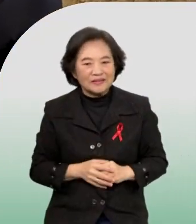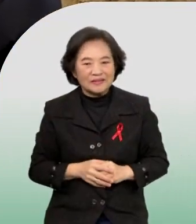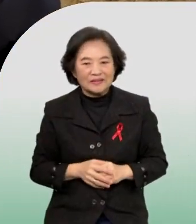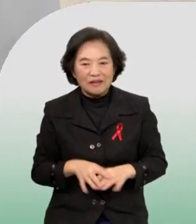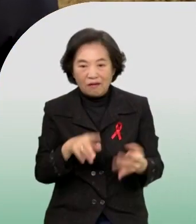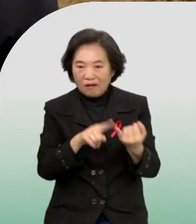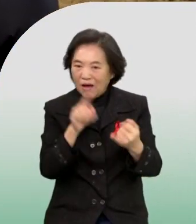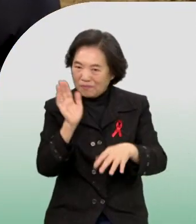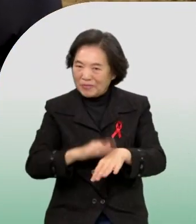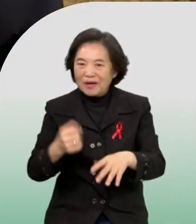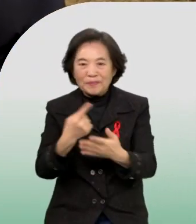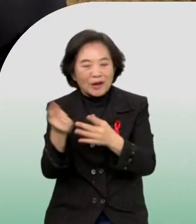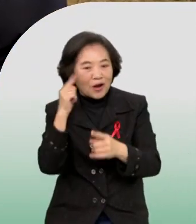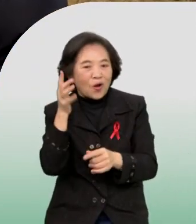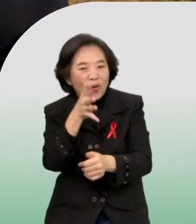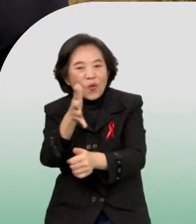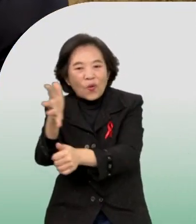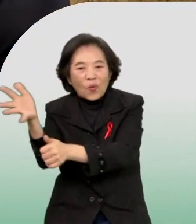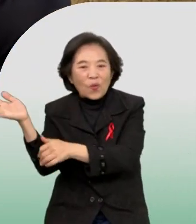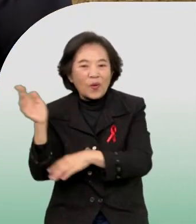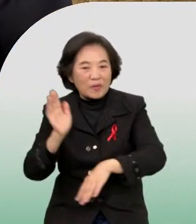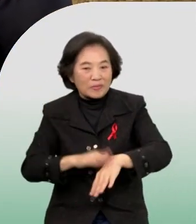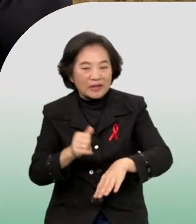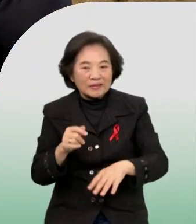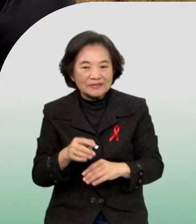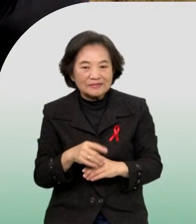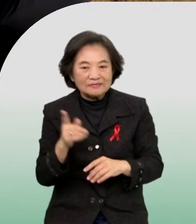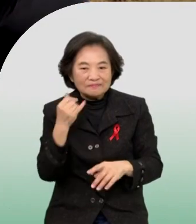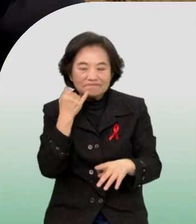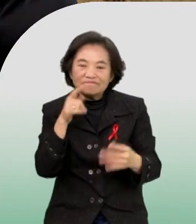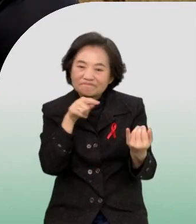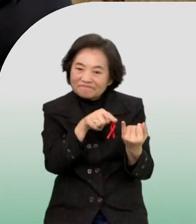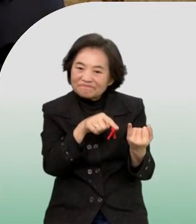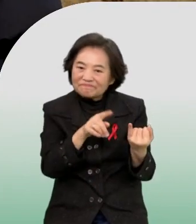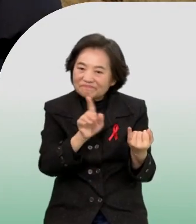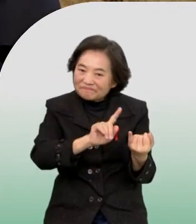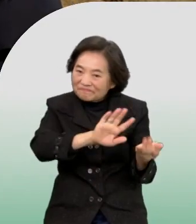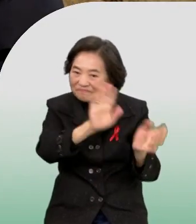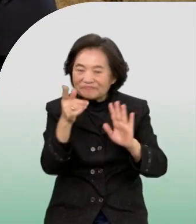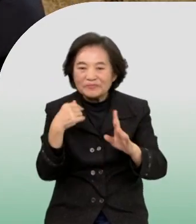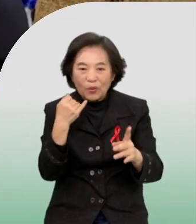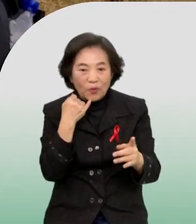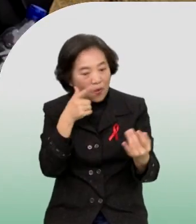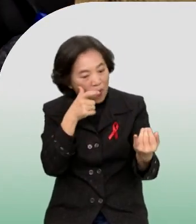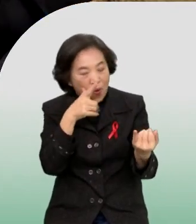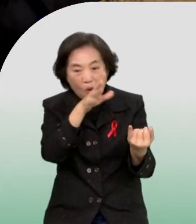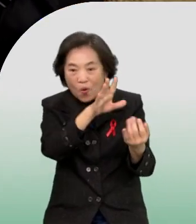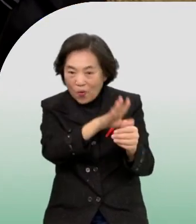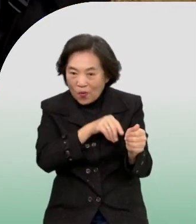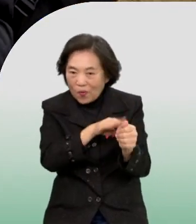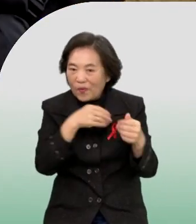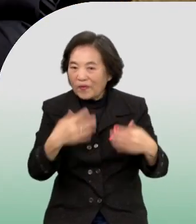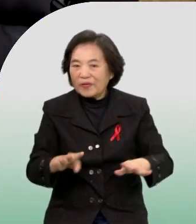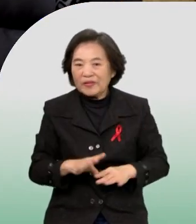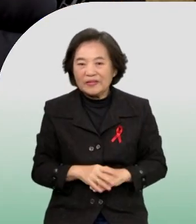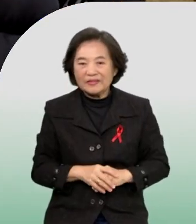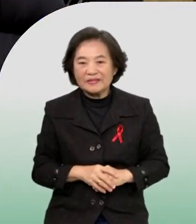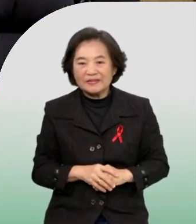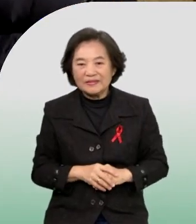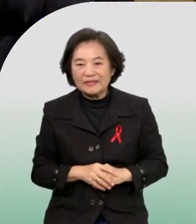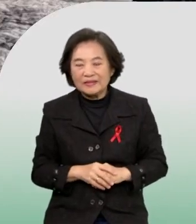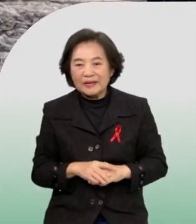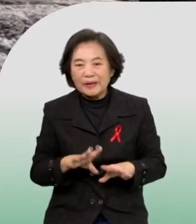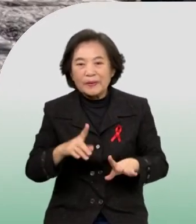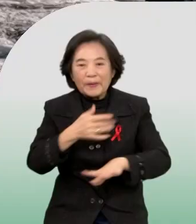was awesome, so good. Yeah. Did you learn a lot from her? Like, yeah, you asked some questions. Yeah, exactly. How the glaciers are formed and